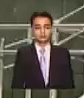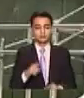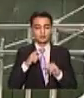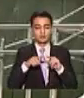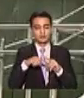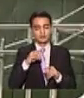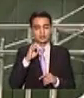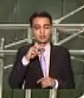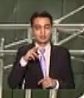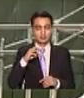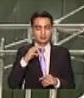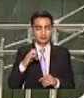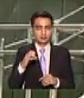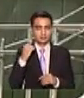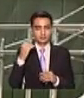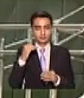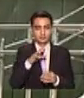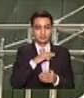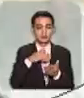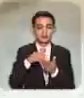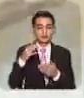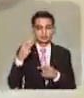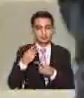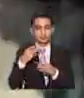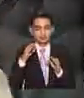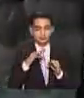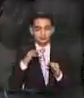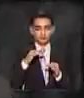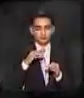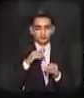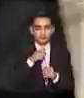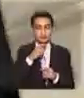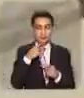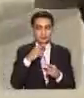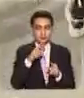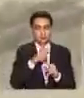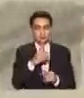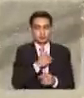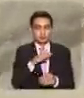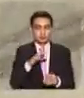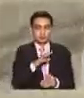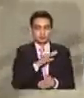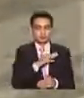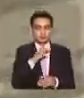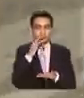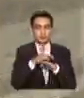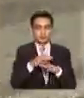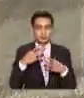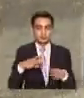Родственники Илья Сакара от общения с прессой наотрез отказываются. Но на вопрос, будут ли они обжаловать приговор, однозначного